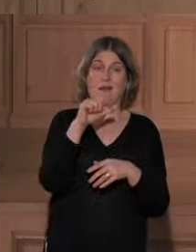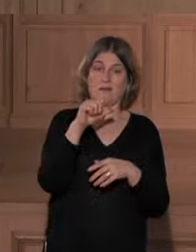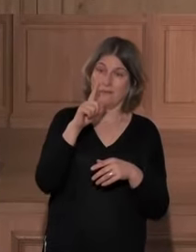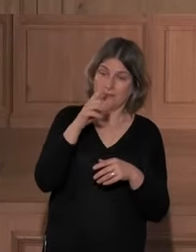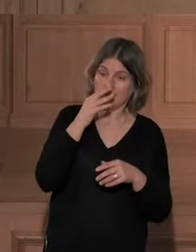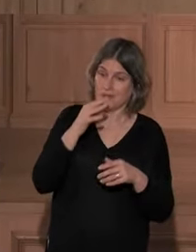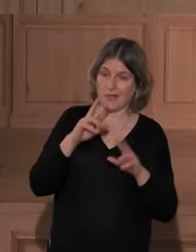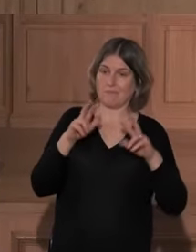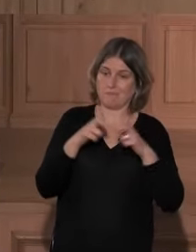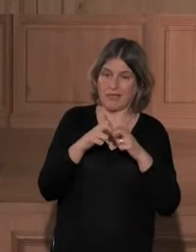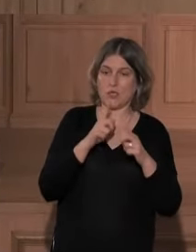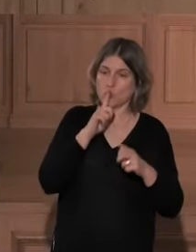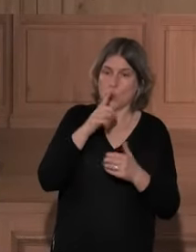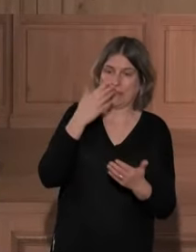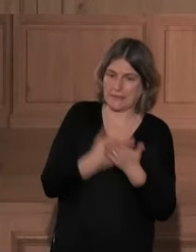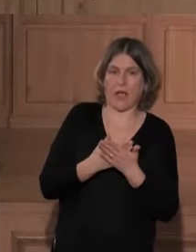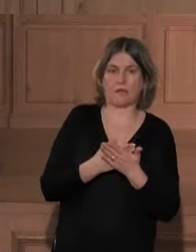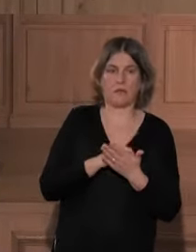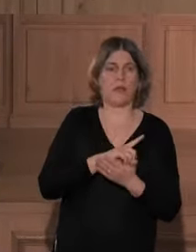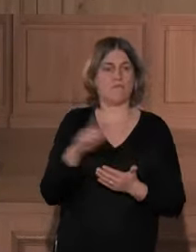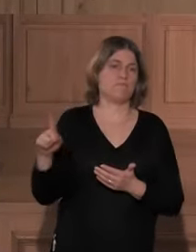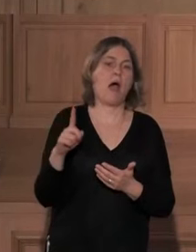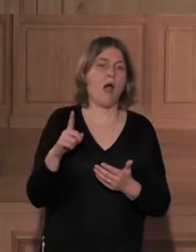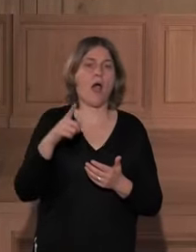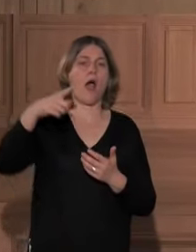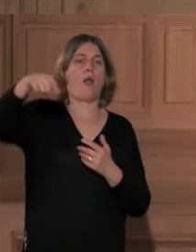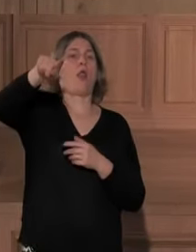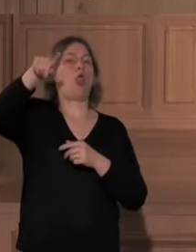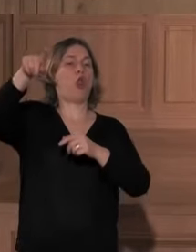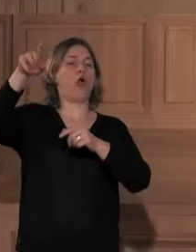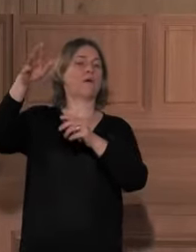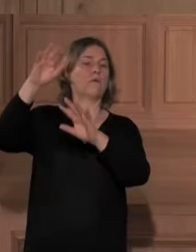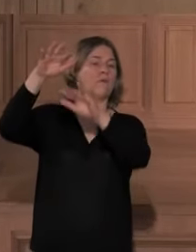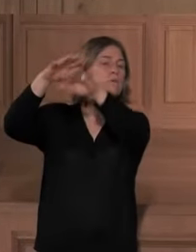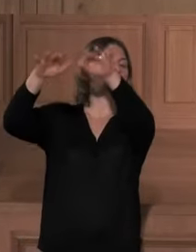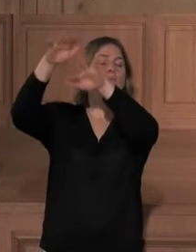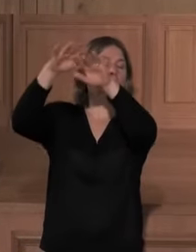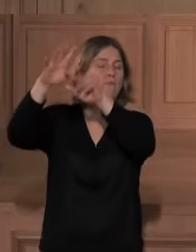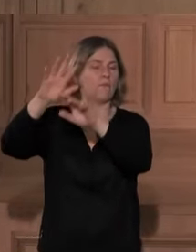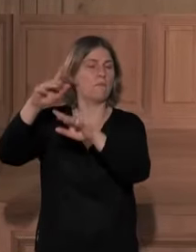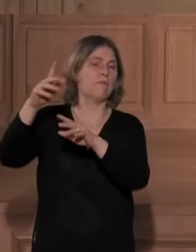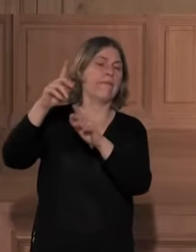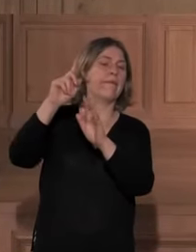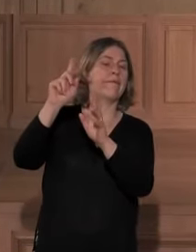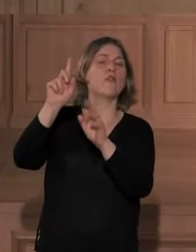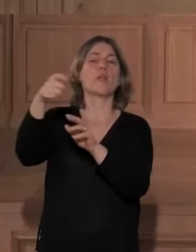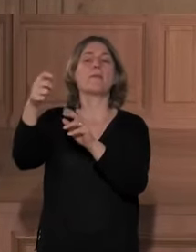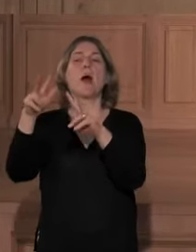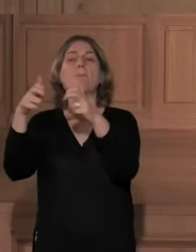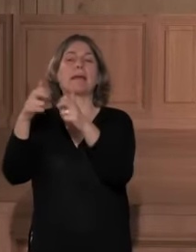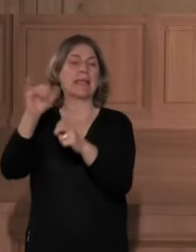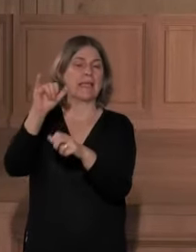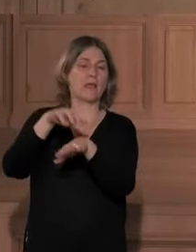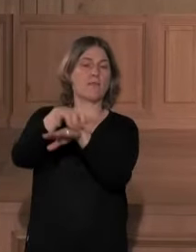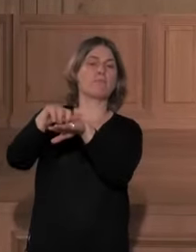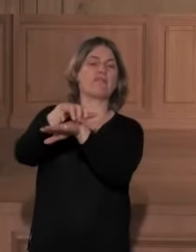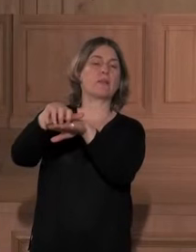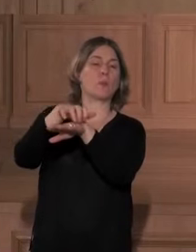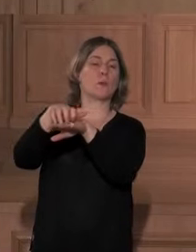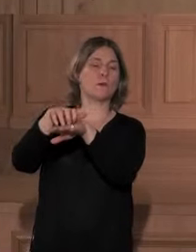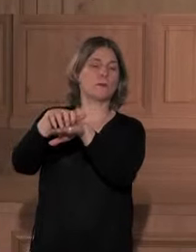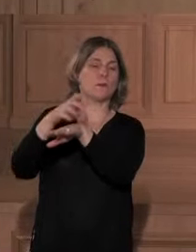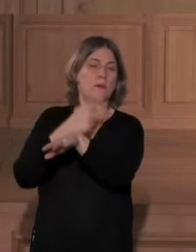de tarification de prix de journée, alors que normalement, dans le droit commun, un arrêté de tarification, c'est la préfecture en ce qui